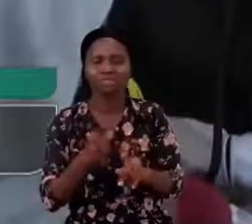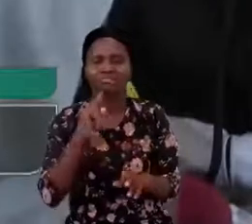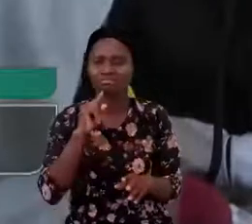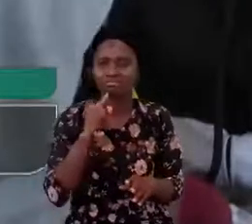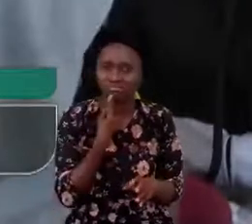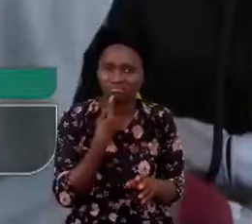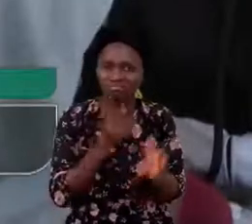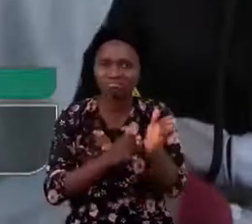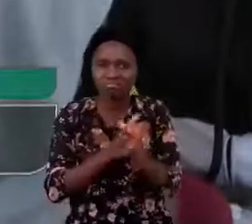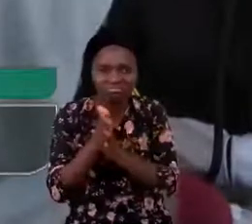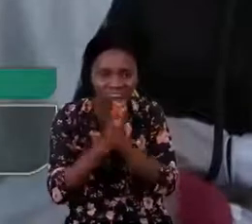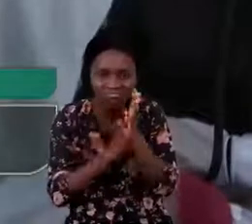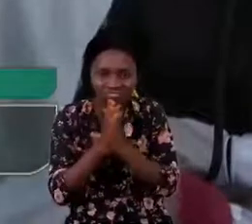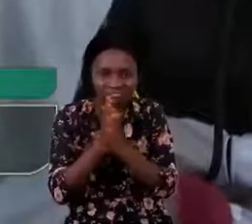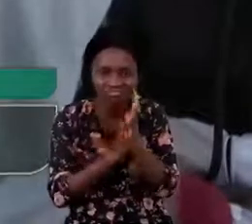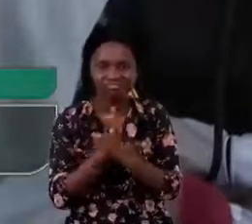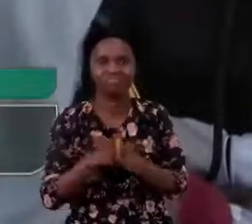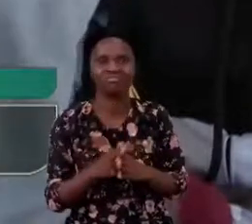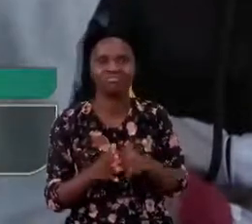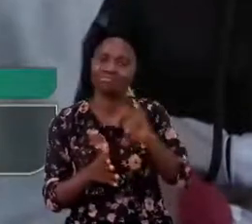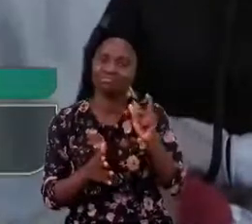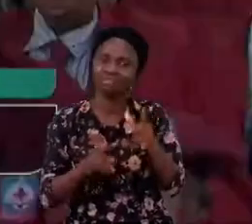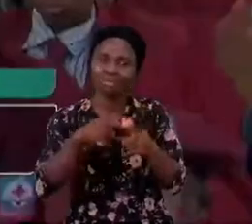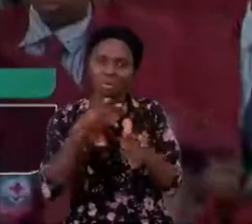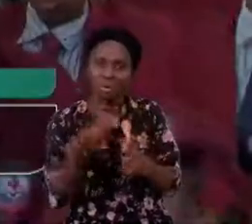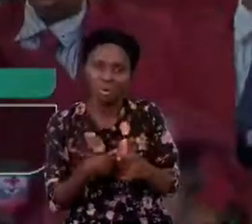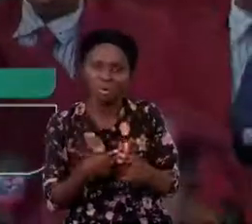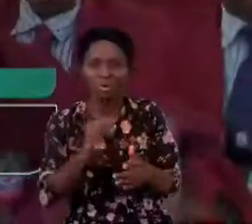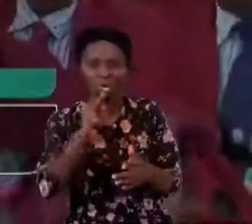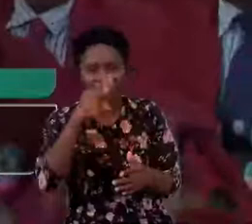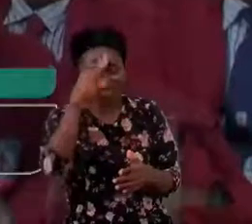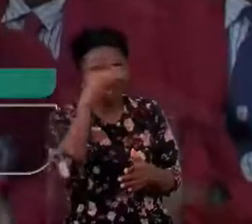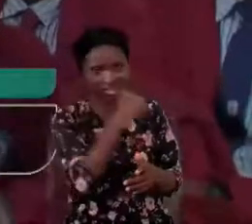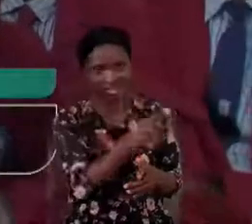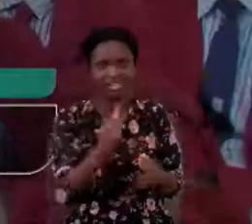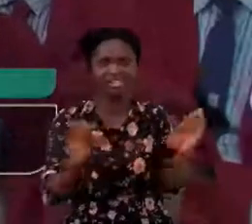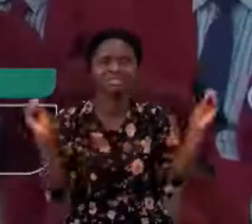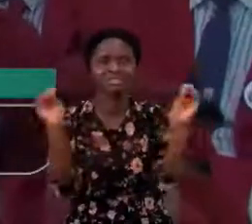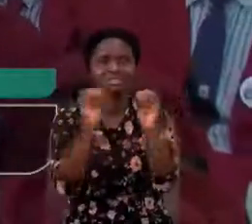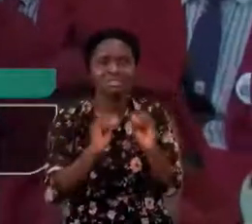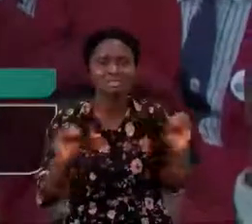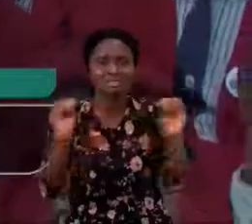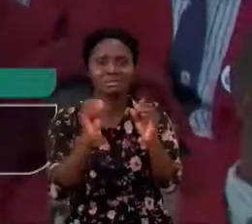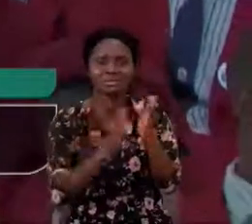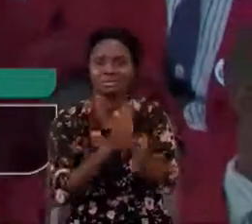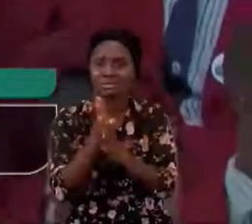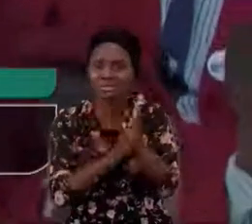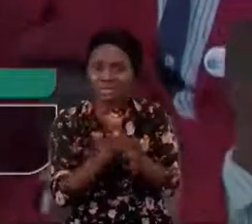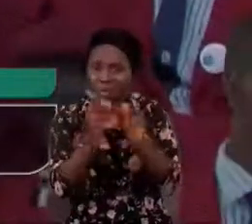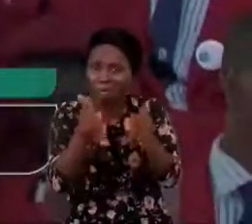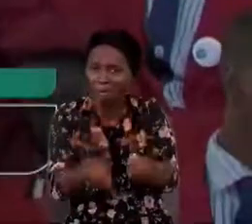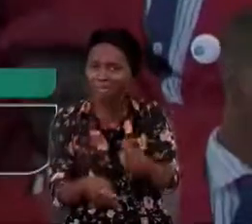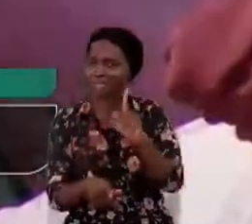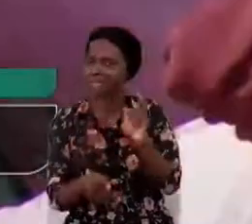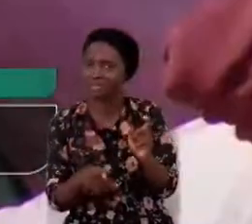bois. Il est là, inamovible. Il est là. Il n'y a pas de passion, il n'y a pas de vision. Il est juste simplement là, il n'y a pas de